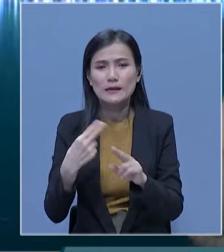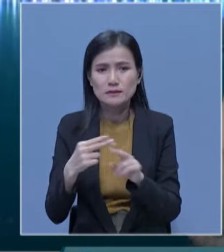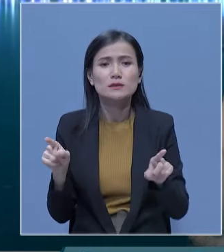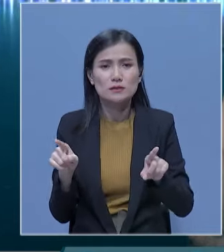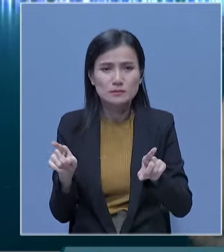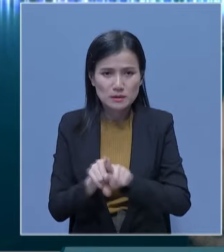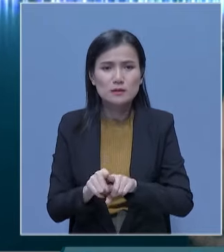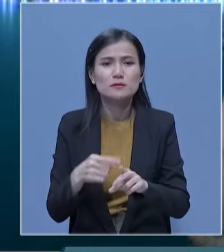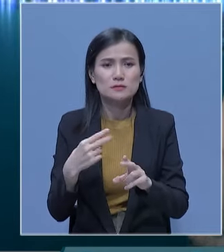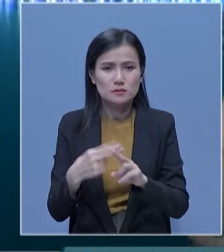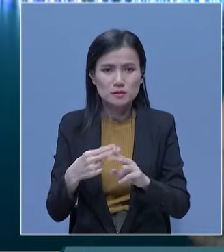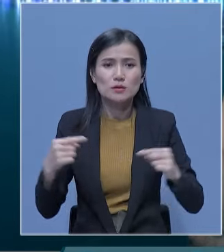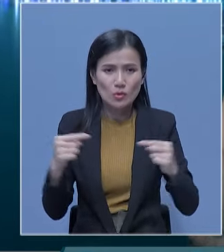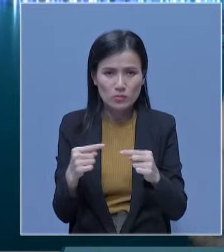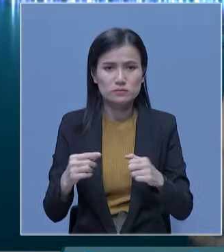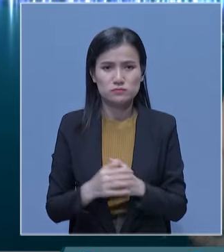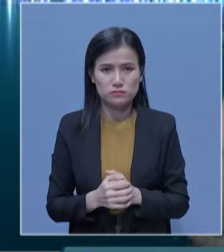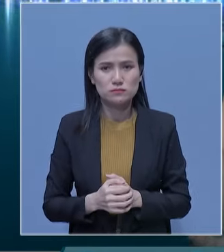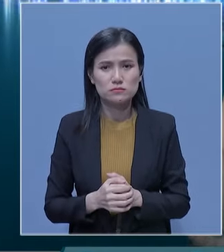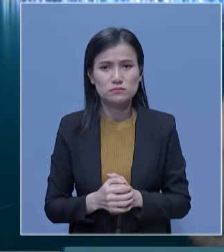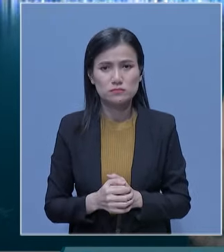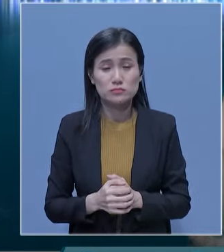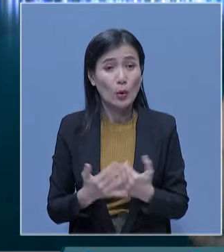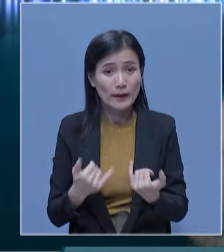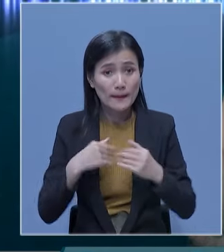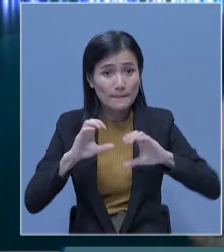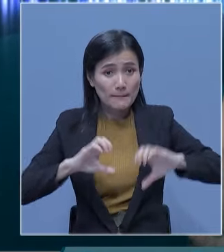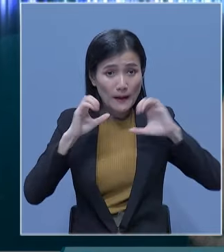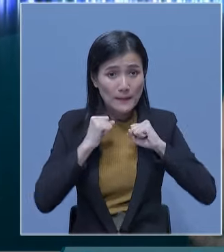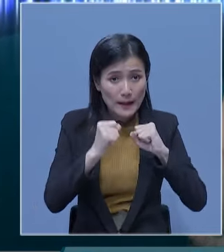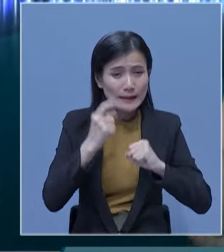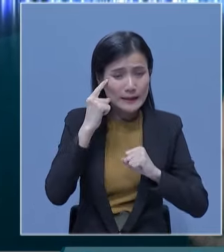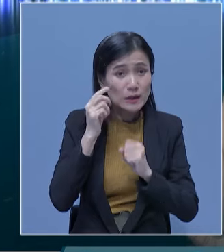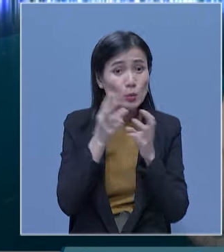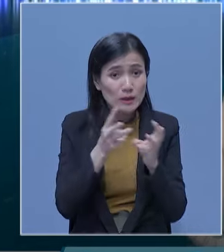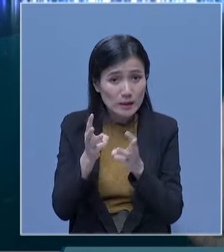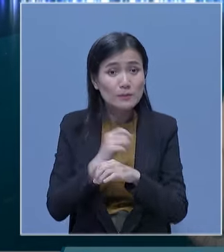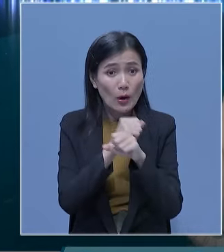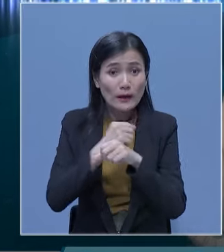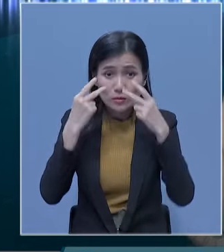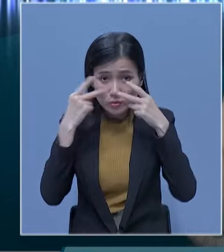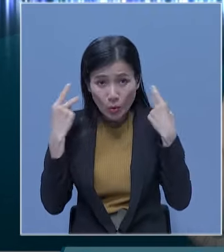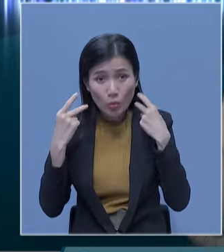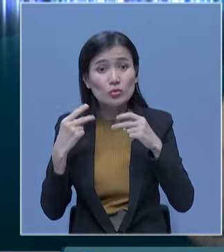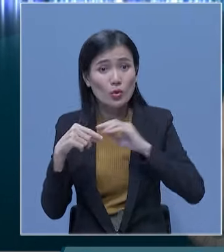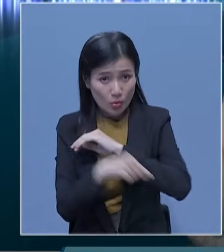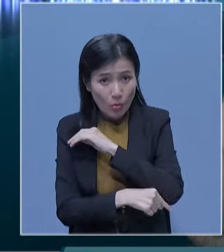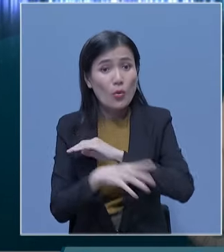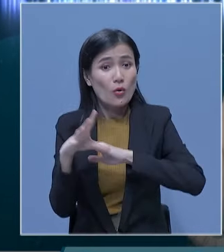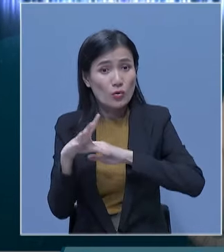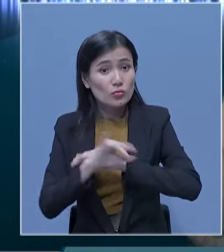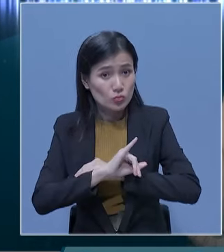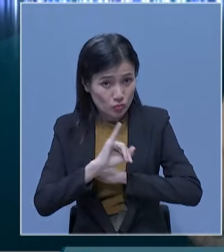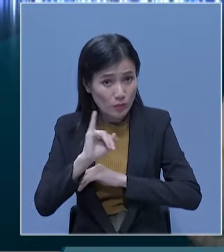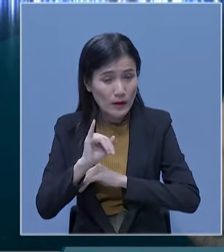านครับแต่ว่ามีคำถามจากประชาชนว่าคือเข้าใจว่าภาครัฐพยายามหาวิธีการในการปราบปรามเรื่องของมิจฉาชีพแต่คราวนี้เขาถามว่าจ